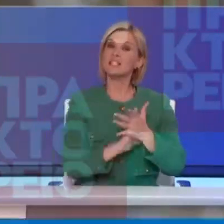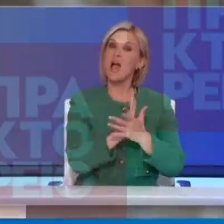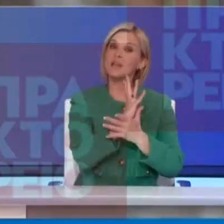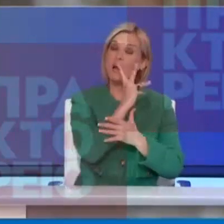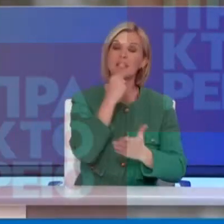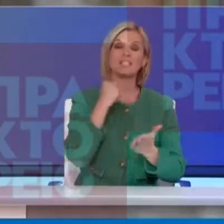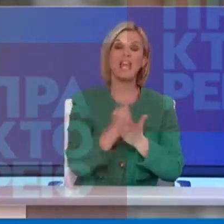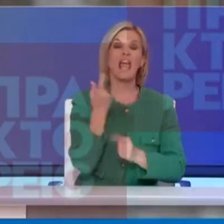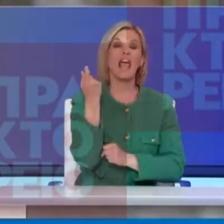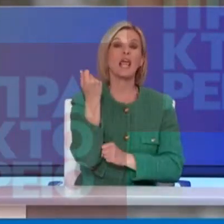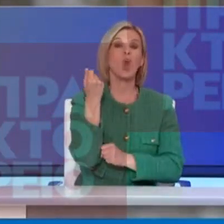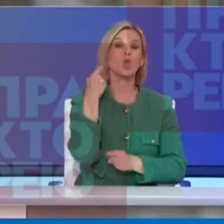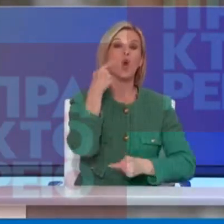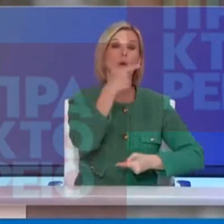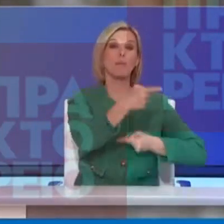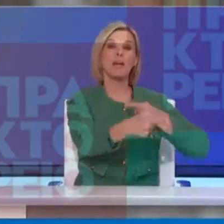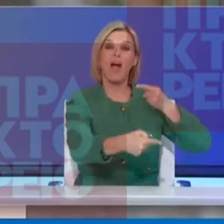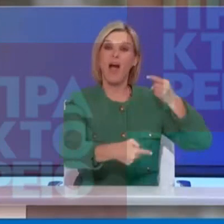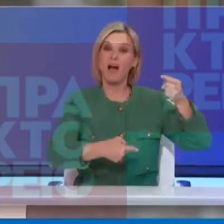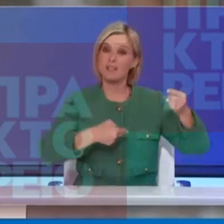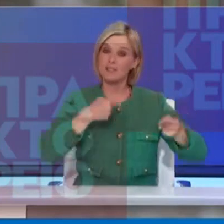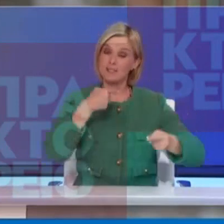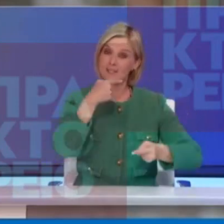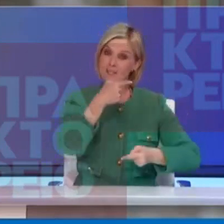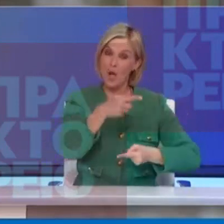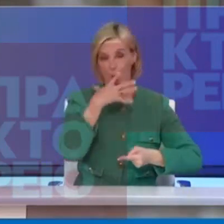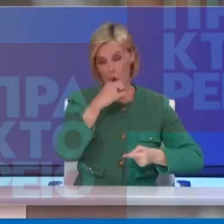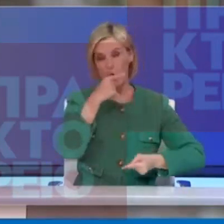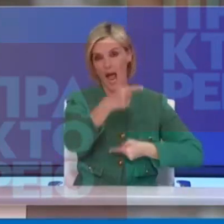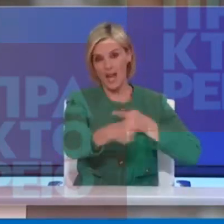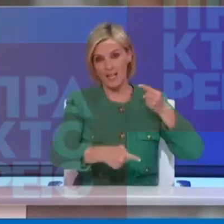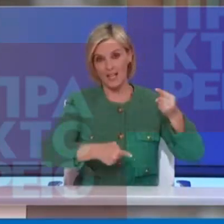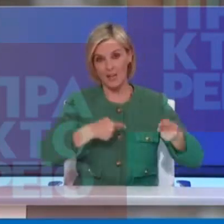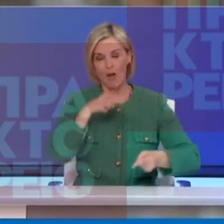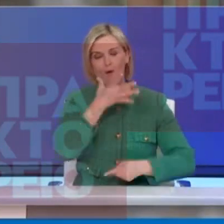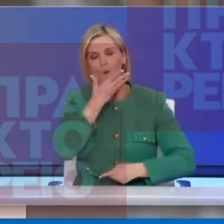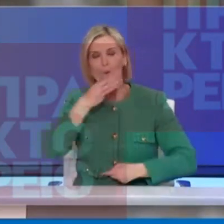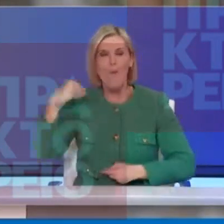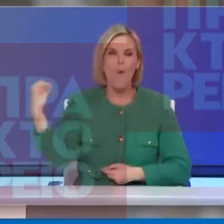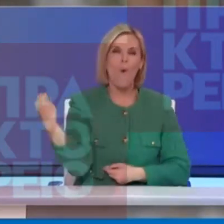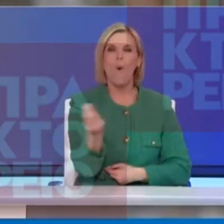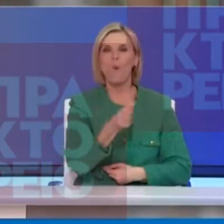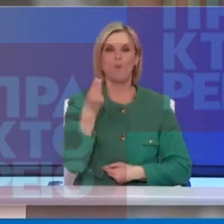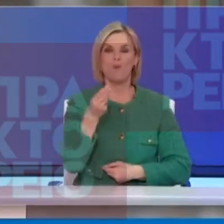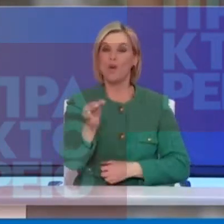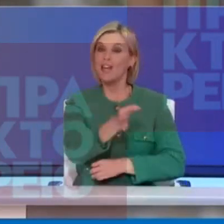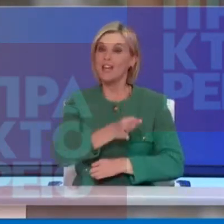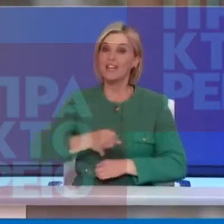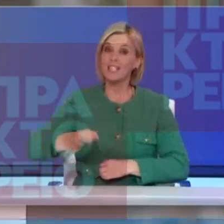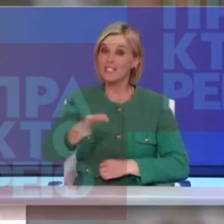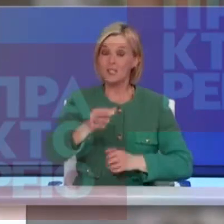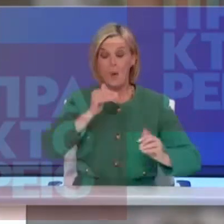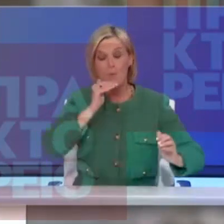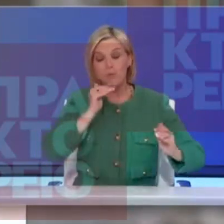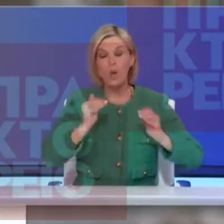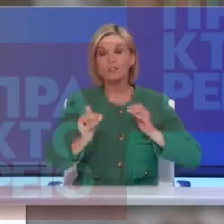οικονομίας. Έτσι, αυτό το πανέμορφο νησί προστατεύει με τη σειρά